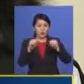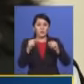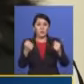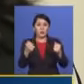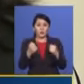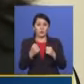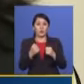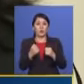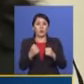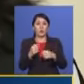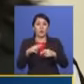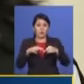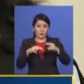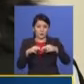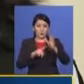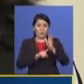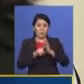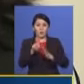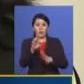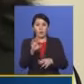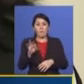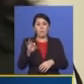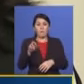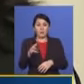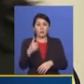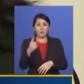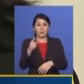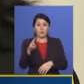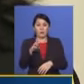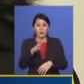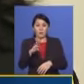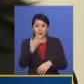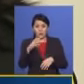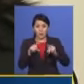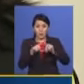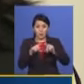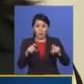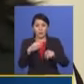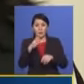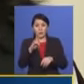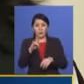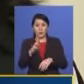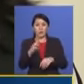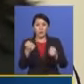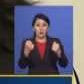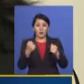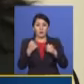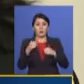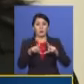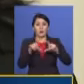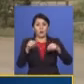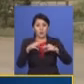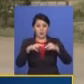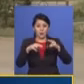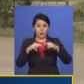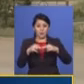шынықтыру сауықтыру кешенінің құрылысы басталды. Бескөл ауылында 1 шақырымнан астам жылу желісі тартылды. Талшық ауылында дене шынықтыру сауықтыру кешені